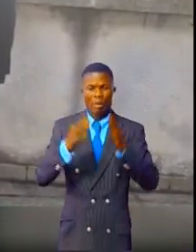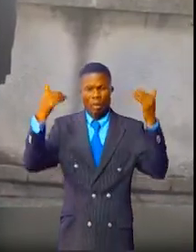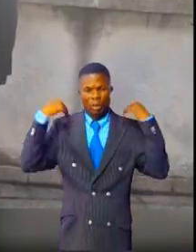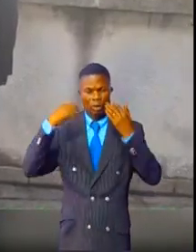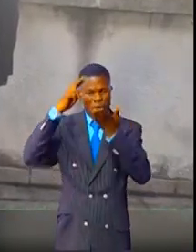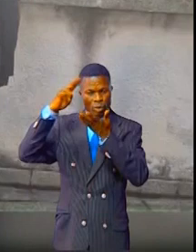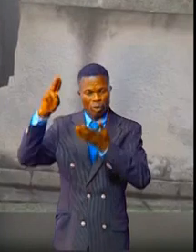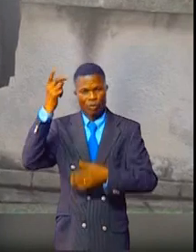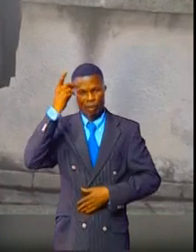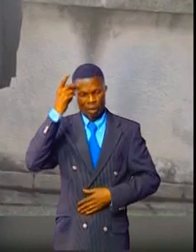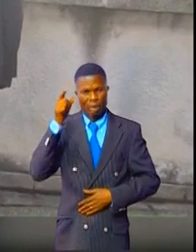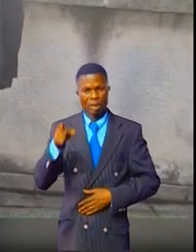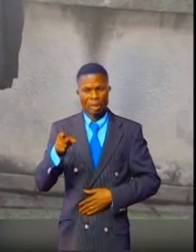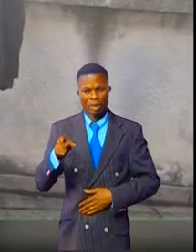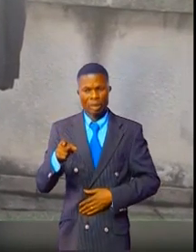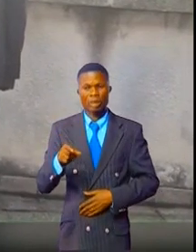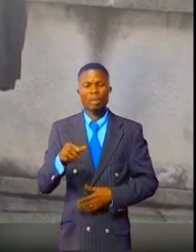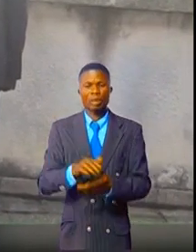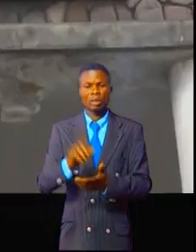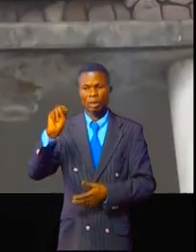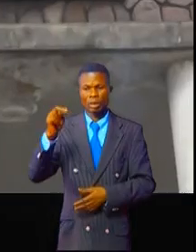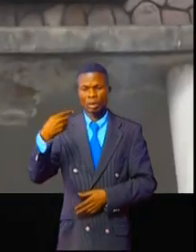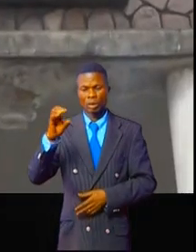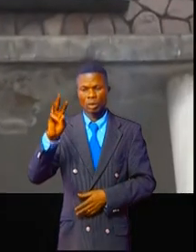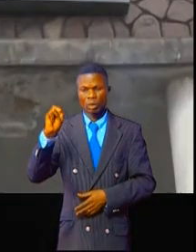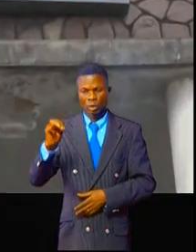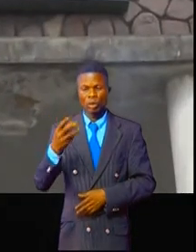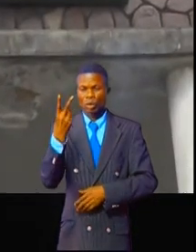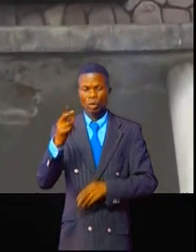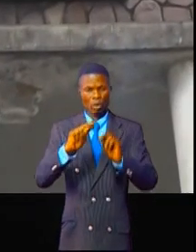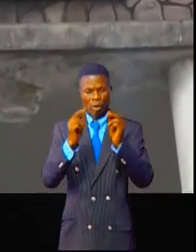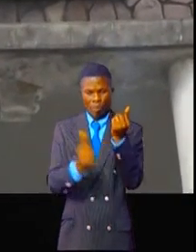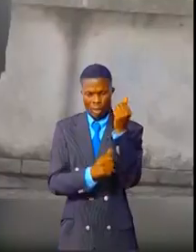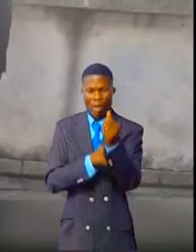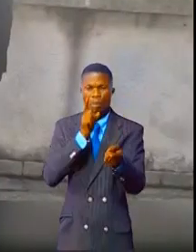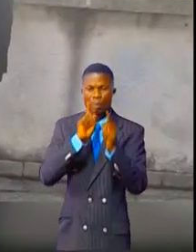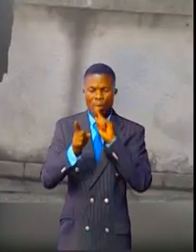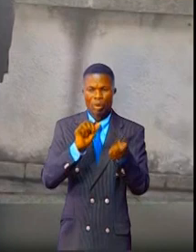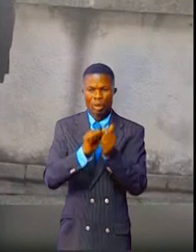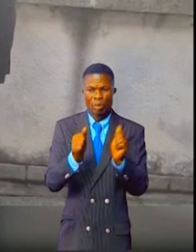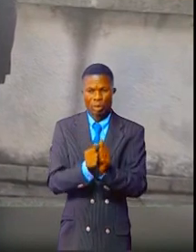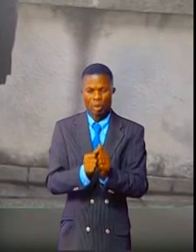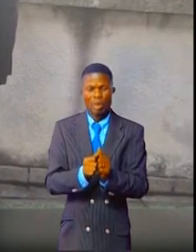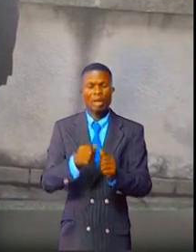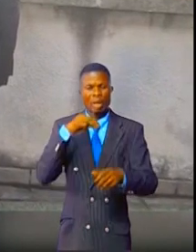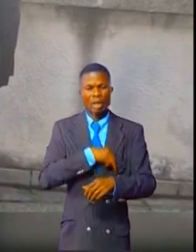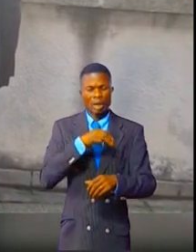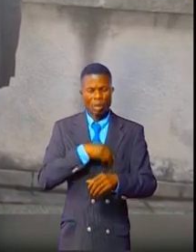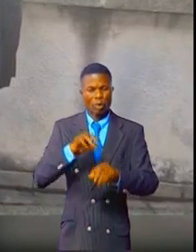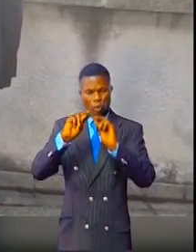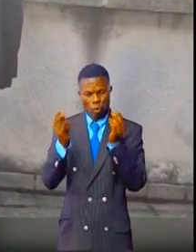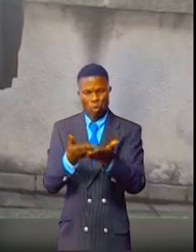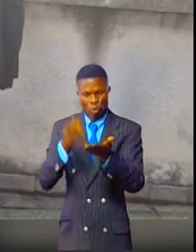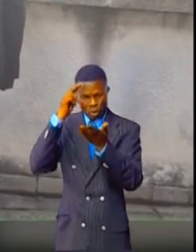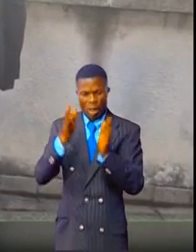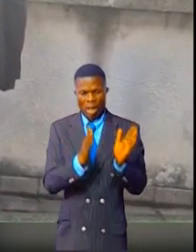l'université de kinshasa on gomme adelinda les deux parties ont échangé sur les missions dévolues à cette structure celle